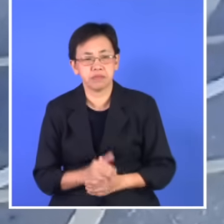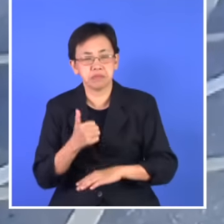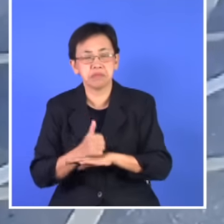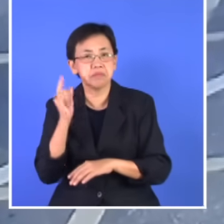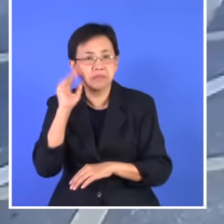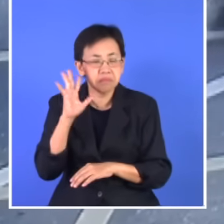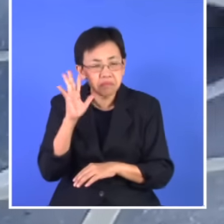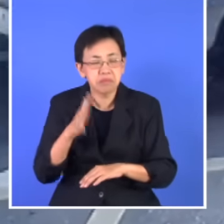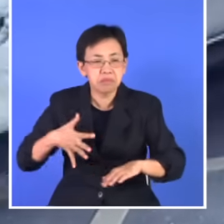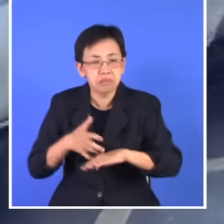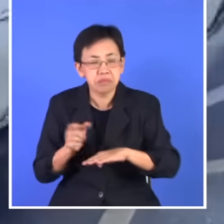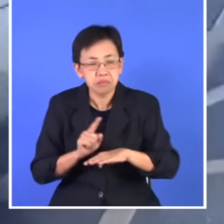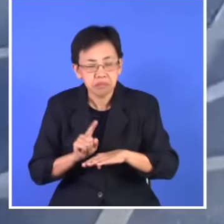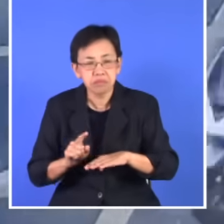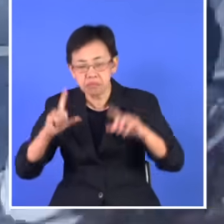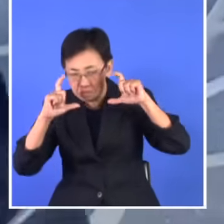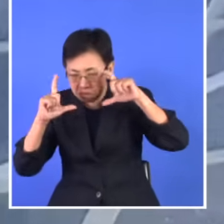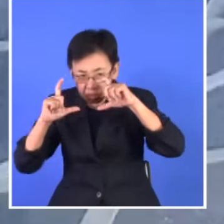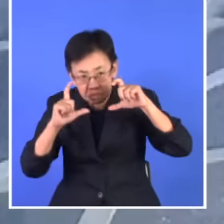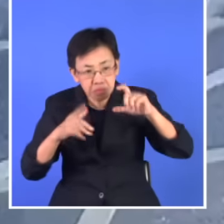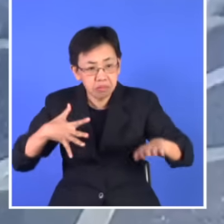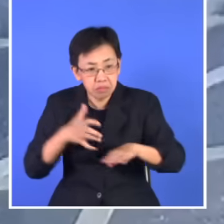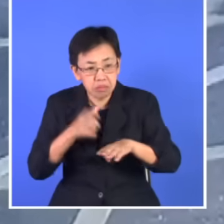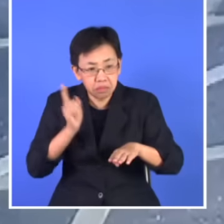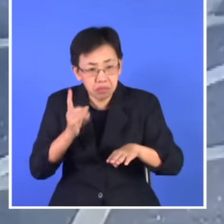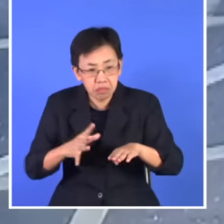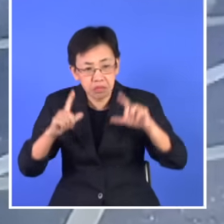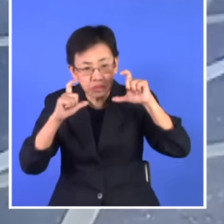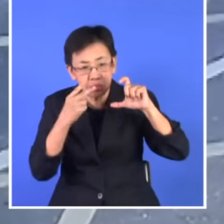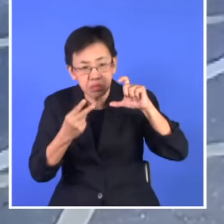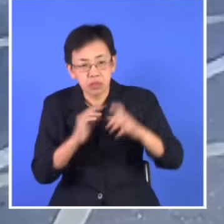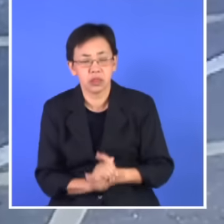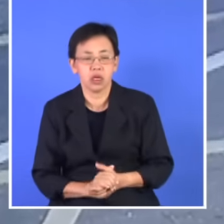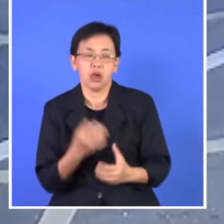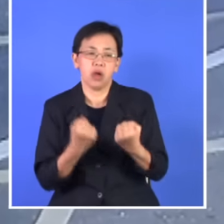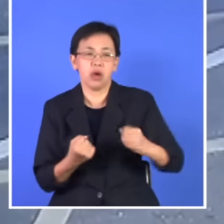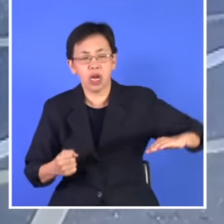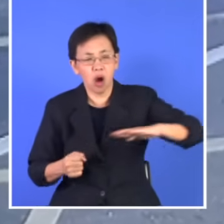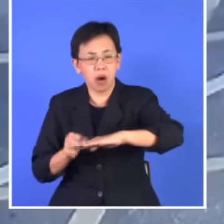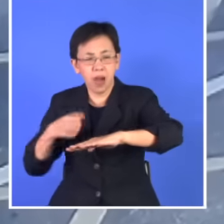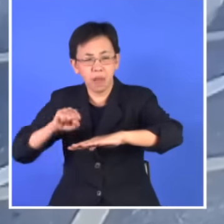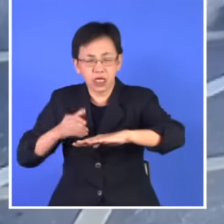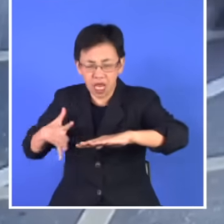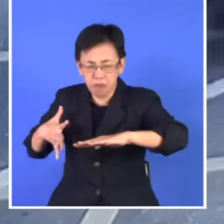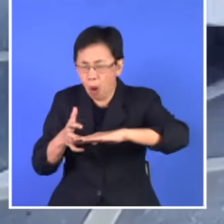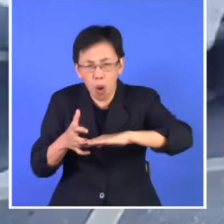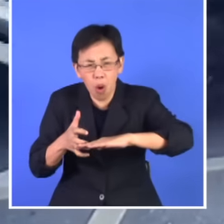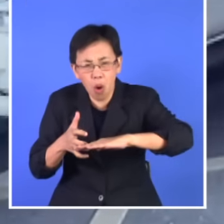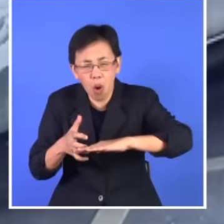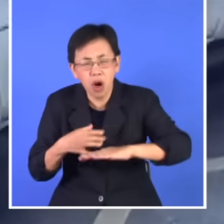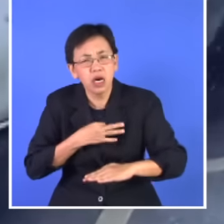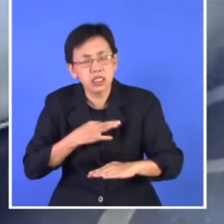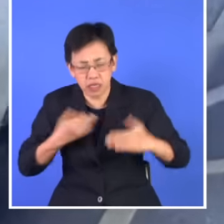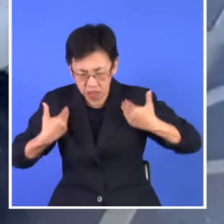อุบัติเหตุให้ถ่ายรูปหน้างานว่าเกิดอุบัติเหตุจริงรือเปล่าอ้าวดูชนไปแล้วพี่ถ้าหากว่าดูไม่ผิดเาน่าจะใส่เสื้อวิน